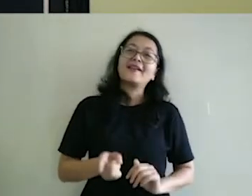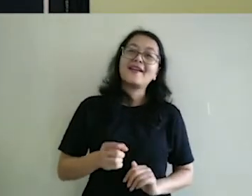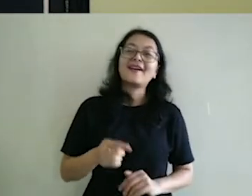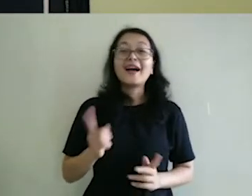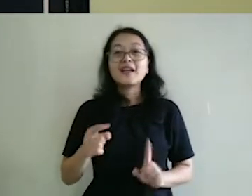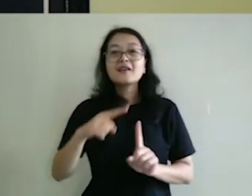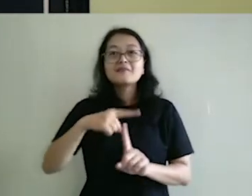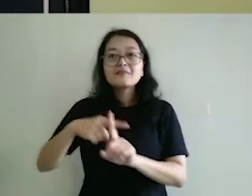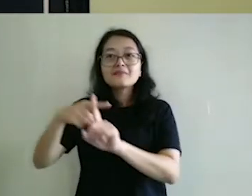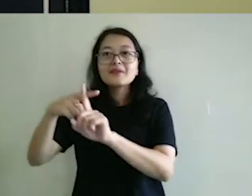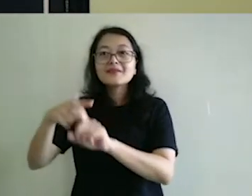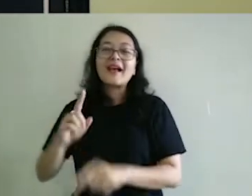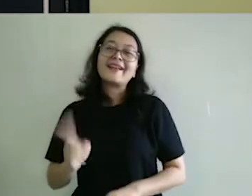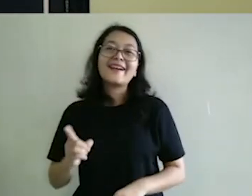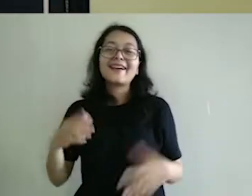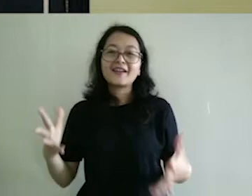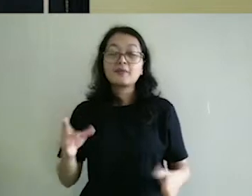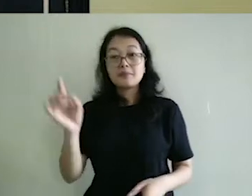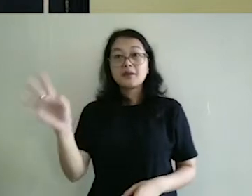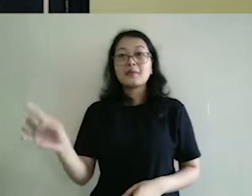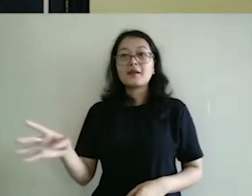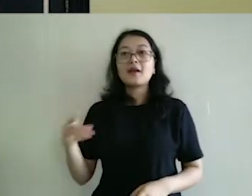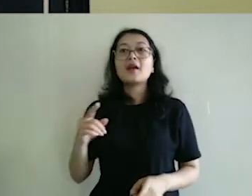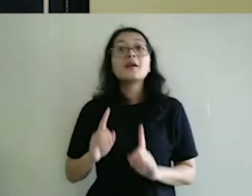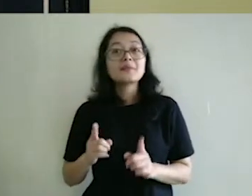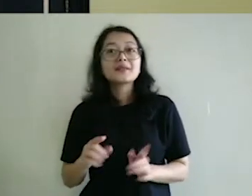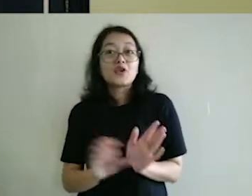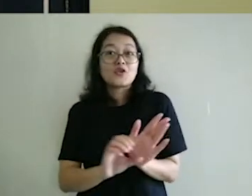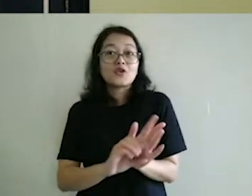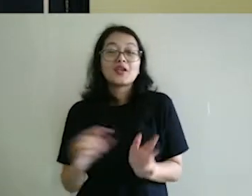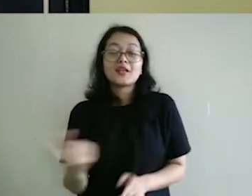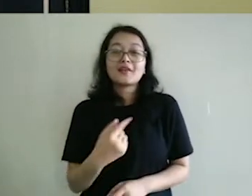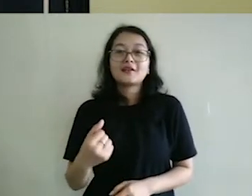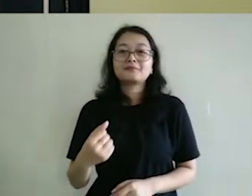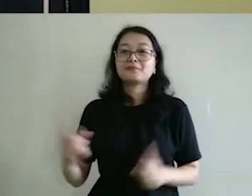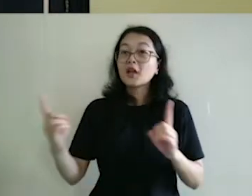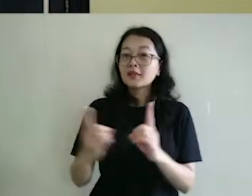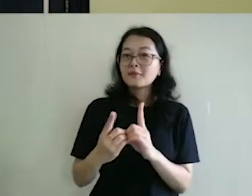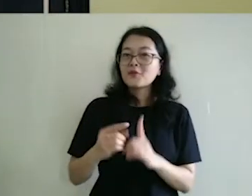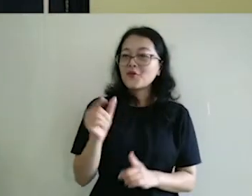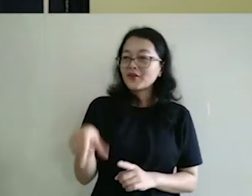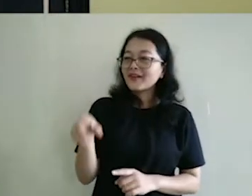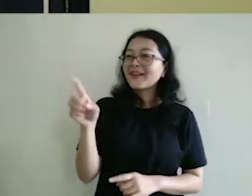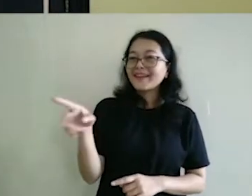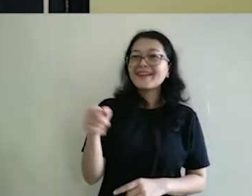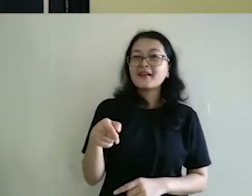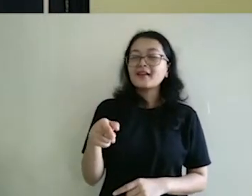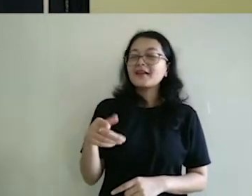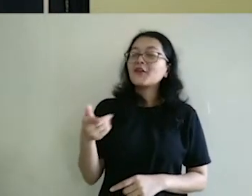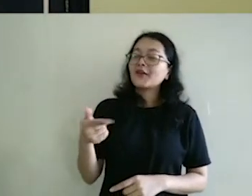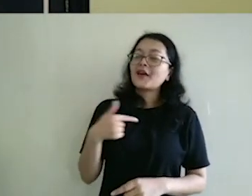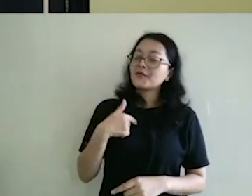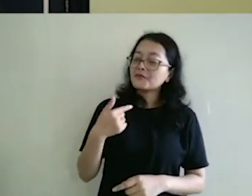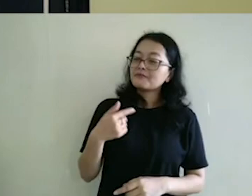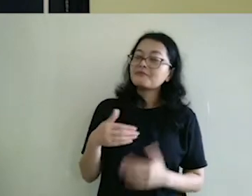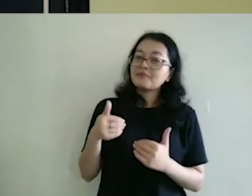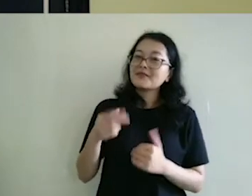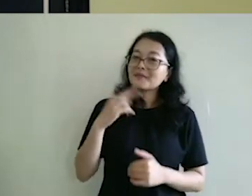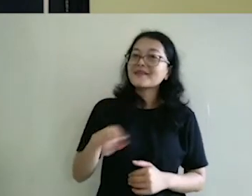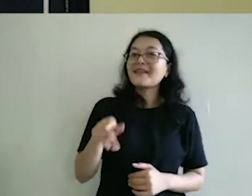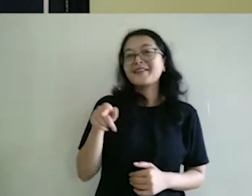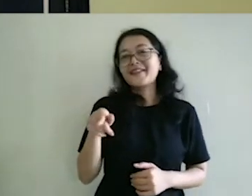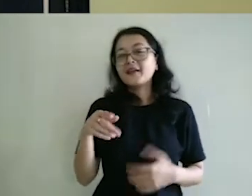Misalnya, kita bertemu dengan orang yang dapat dipercaya. Tetapi kadang-kadang dalam pertemanan